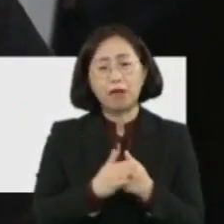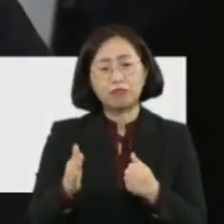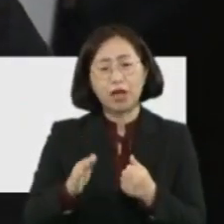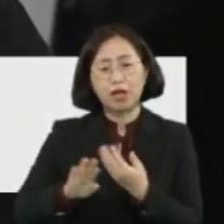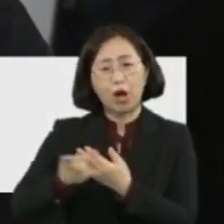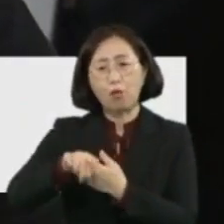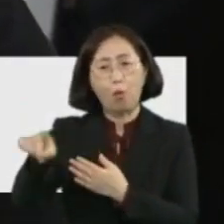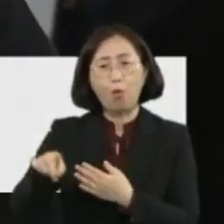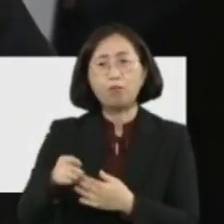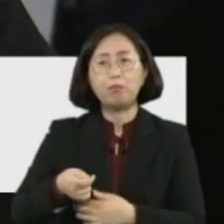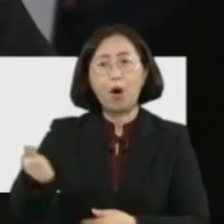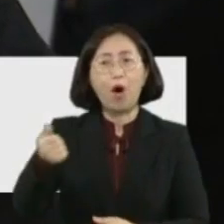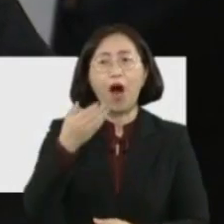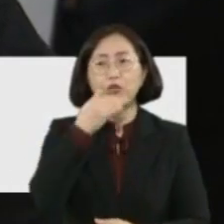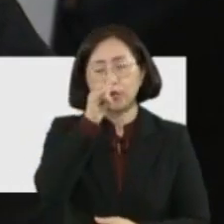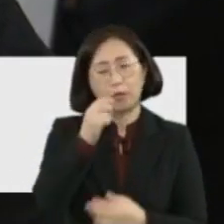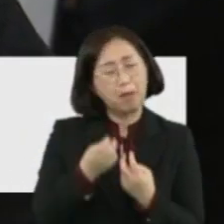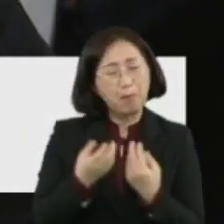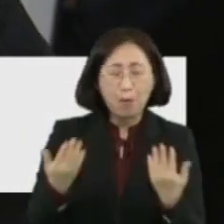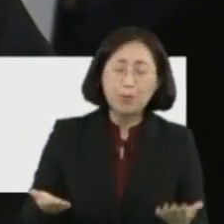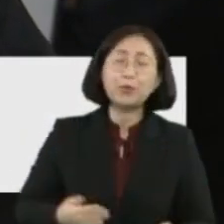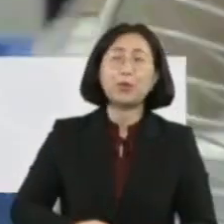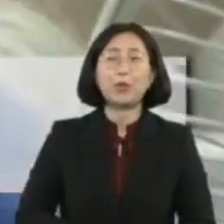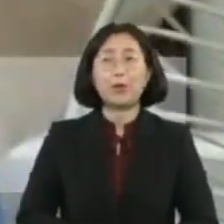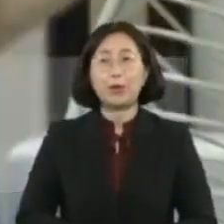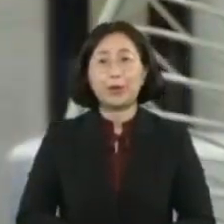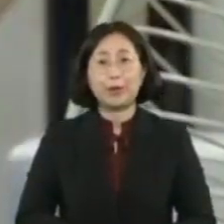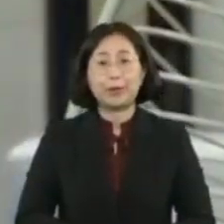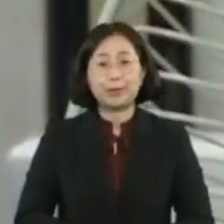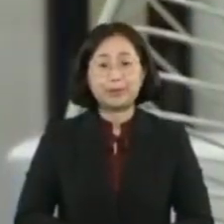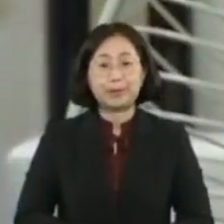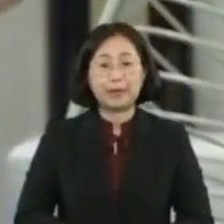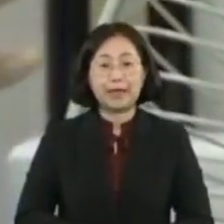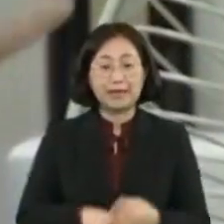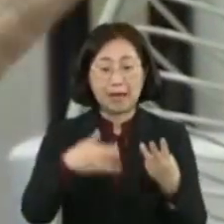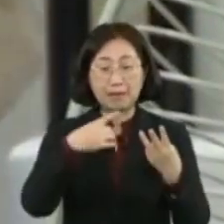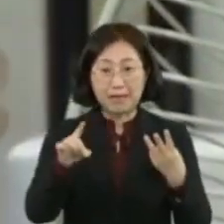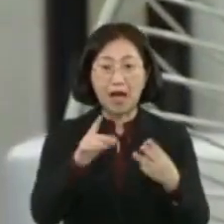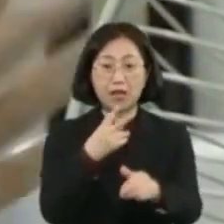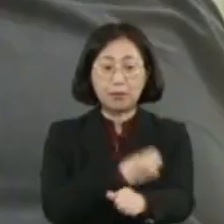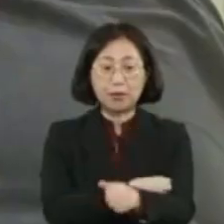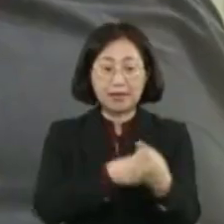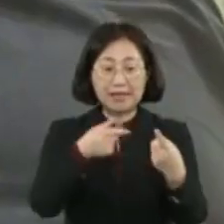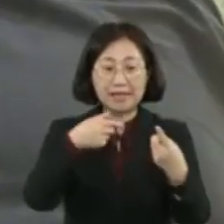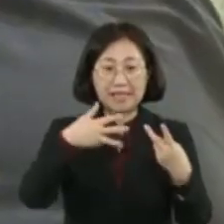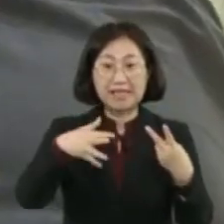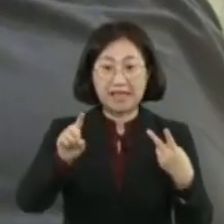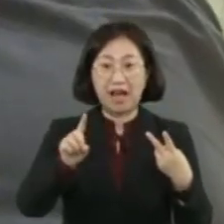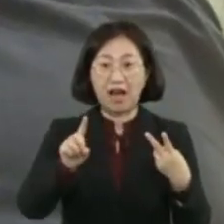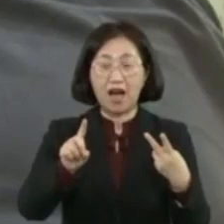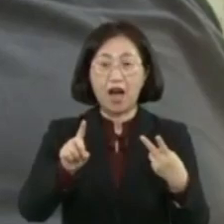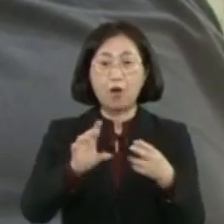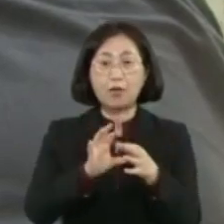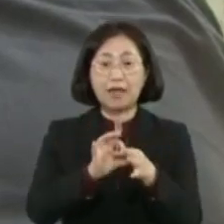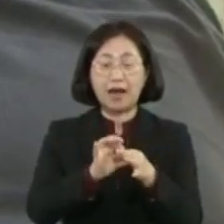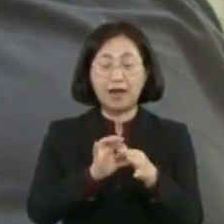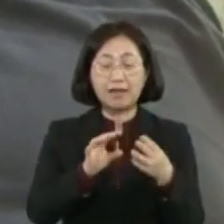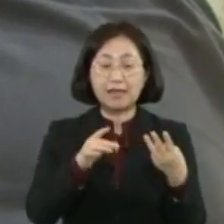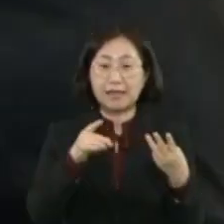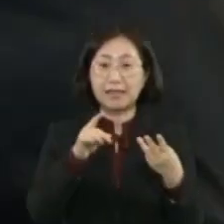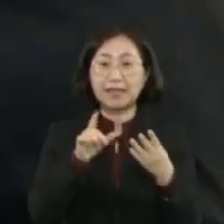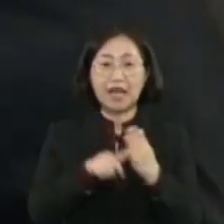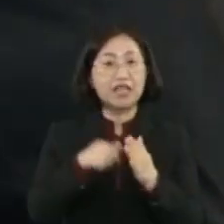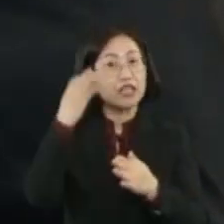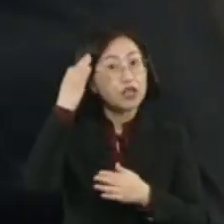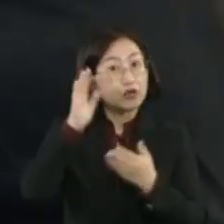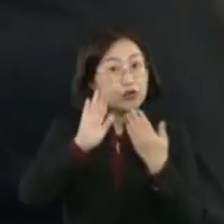좀 걱정되는 부분이 있어서 어쩔 수 없이 돌려보냈고요. 추가 접종은 1, 2차와는 달리 접종 당일부터 바로 효력이